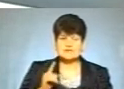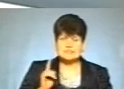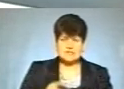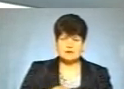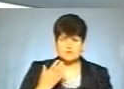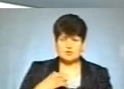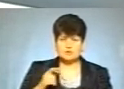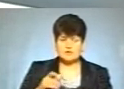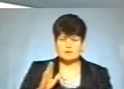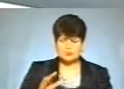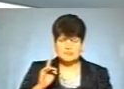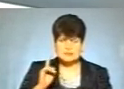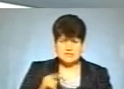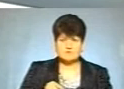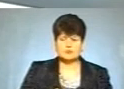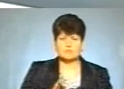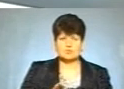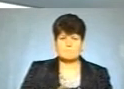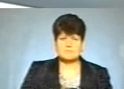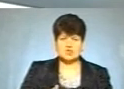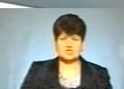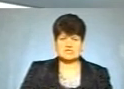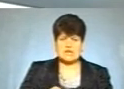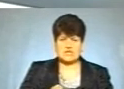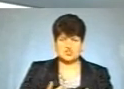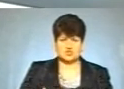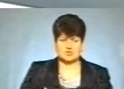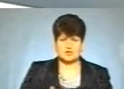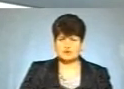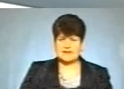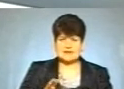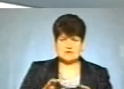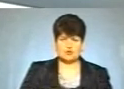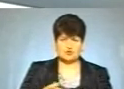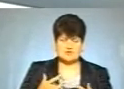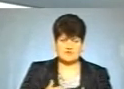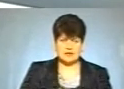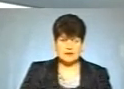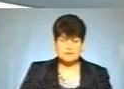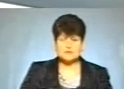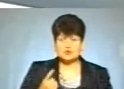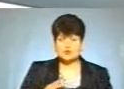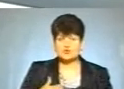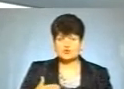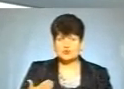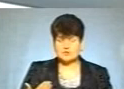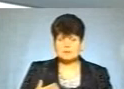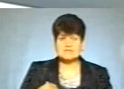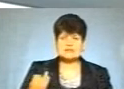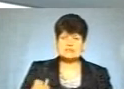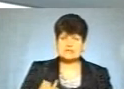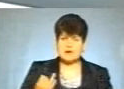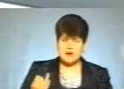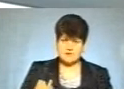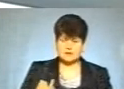людина буде знати, вона буде більш захищена щодо незаконного звільнення. Але ми, з одної сторони, ми зацікавлені,